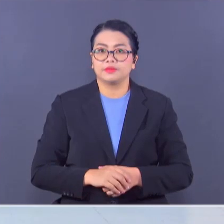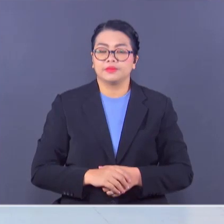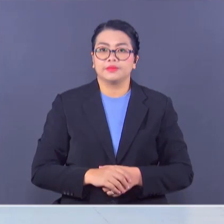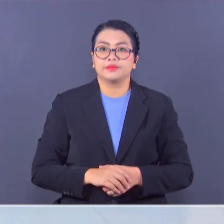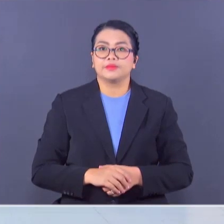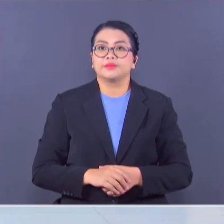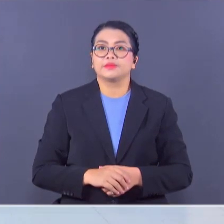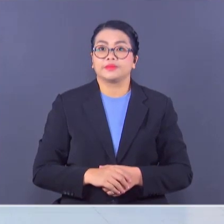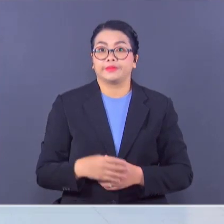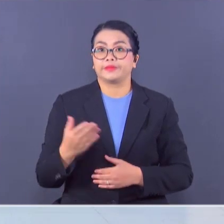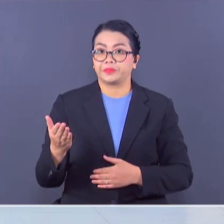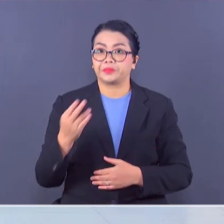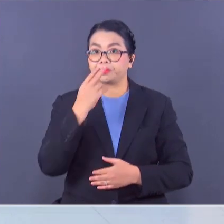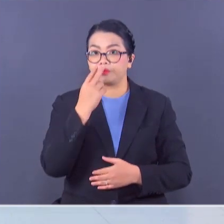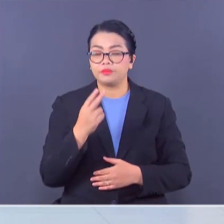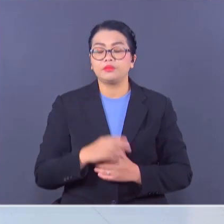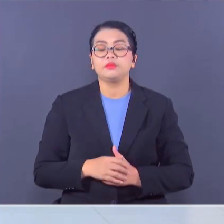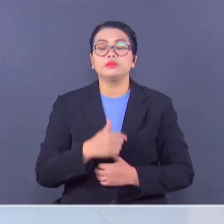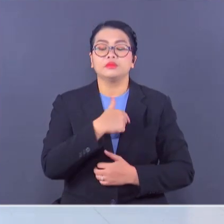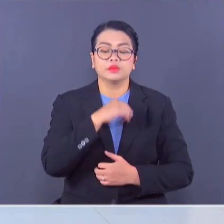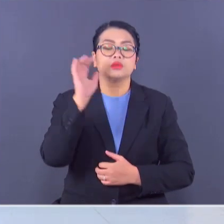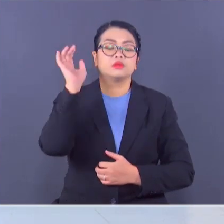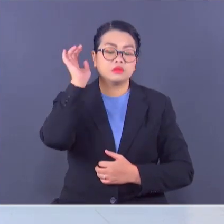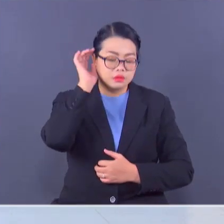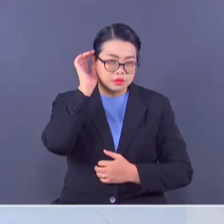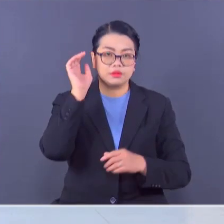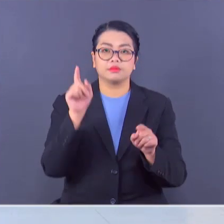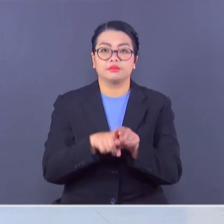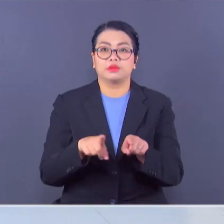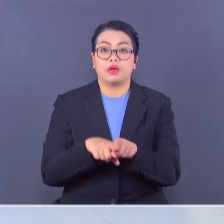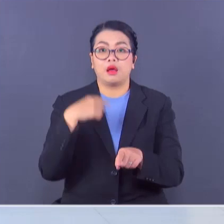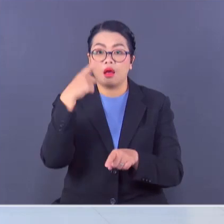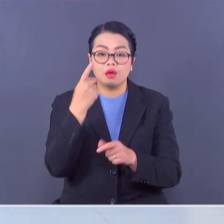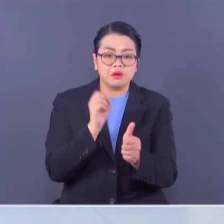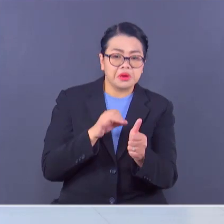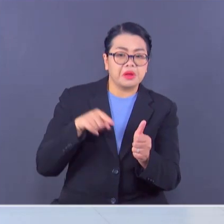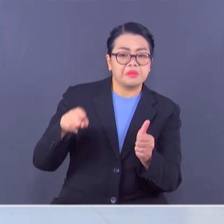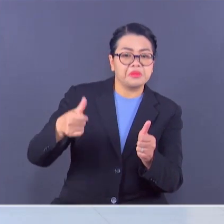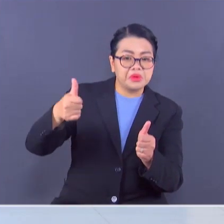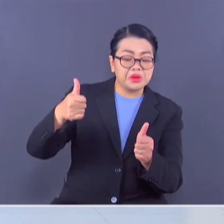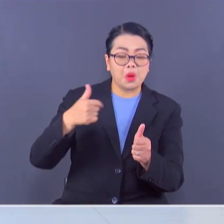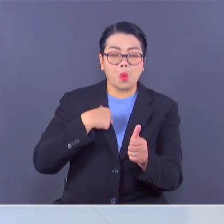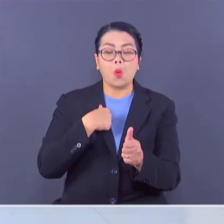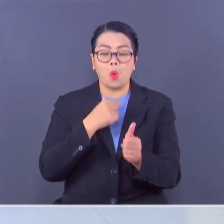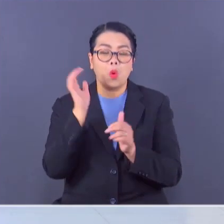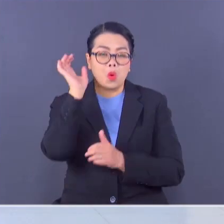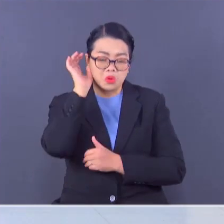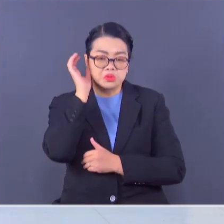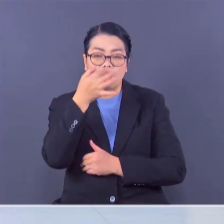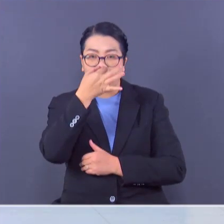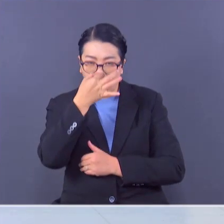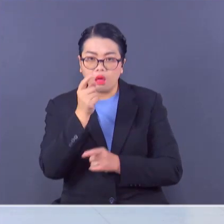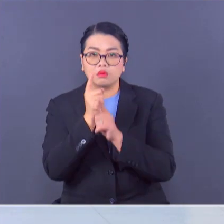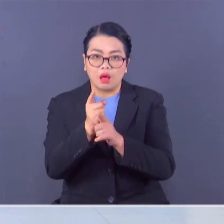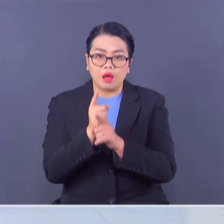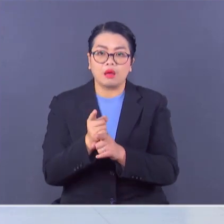อัี้ก็เป็เรื่องของความไว้วังใจเชื่อใจเหมอนกันใครแนะนำว่าที่นี่ดีอย่งั้นอย่งี้คนนี้ดีอย่างงั้นอย่